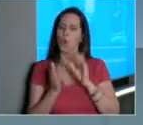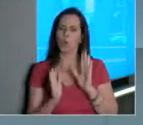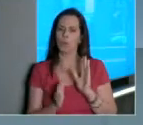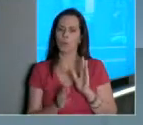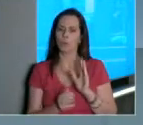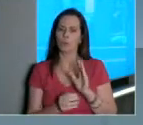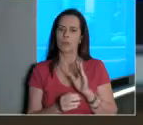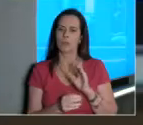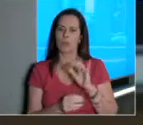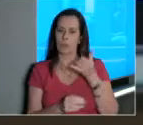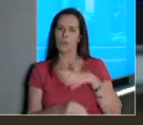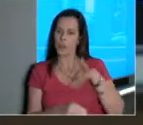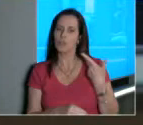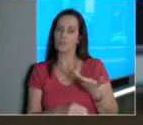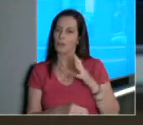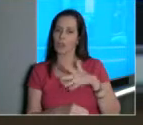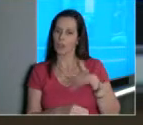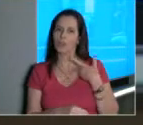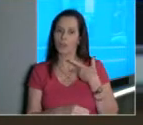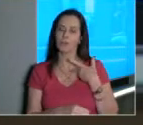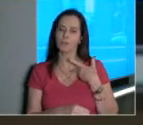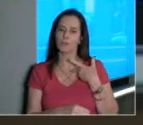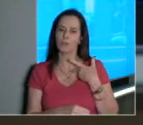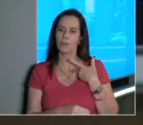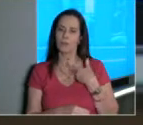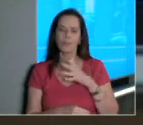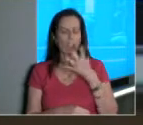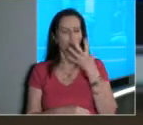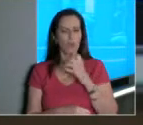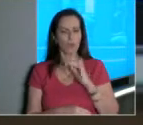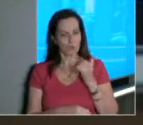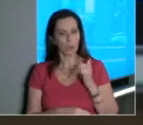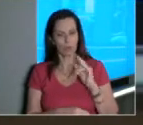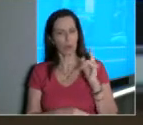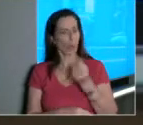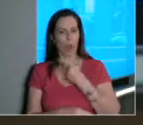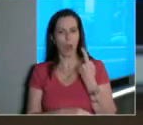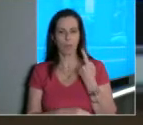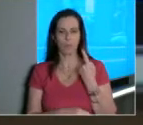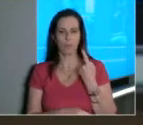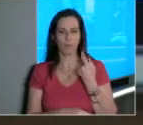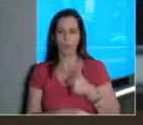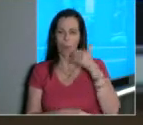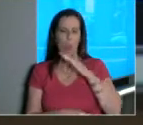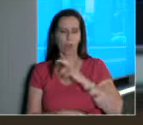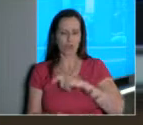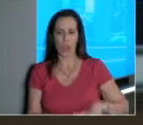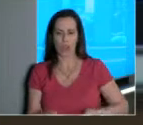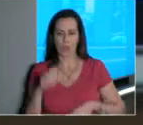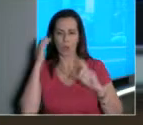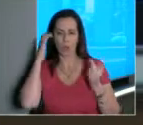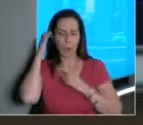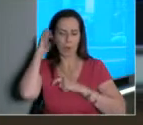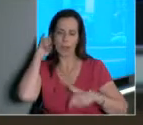מדי? כן, מרגישים. מרגישים את הצער באוויר כזה. כן? כולם כזה, כן, ראש העיר וכל